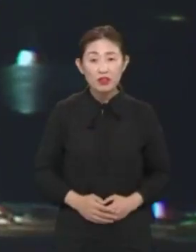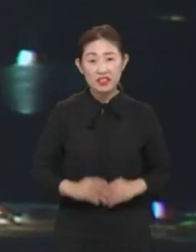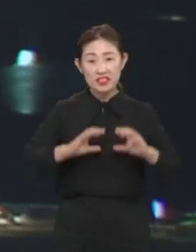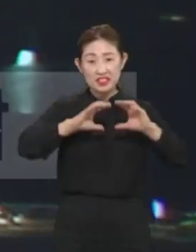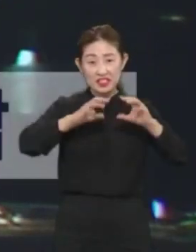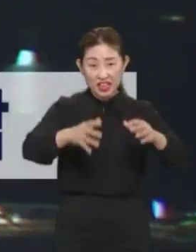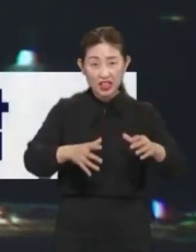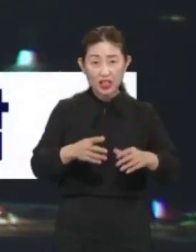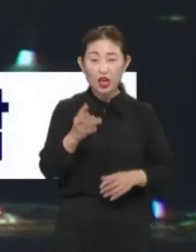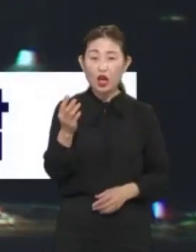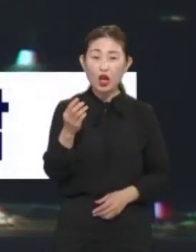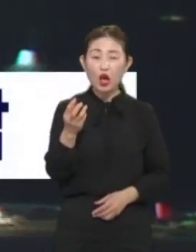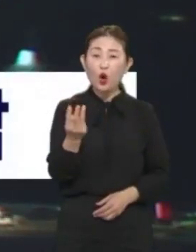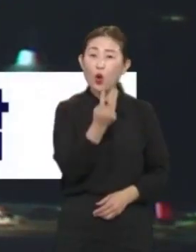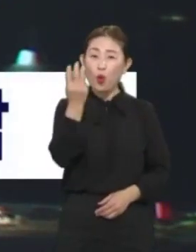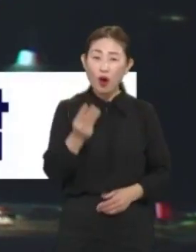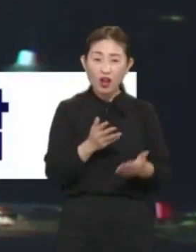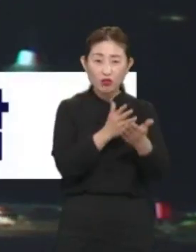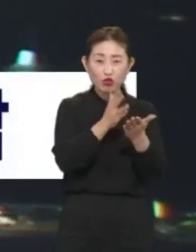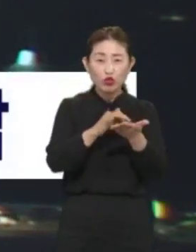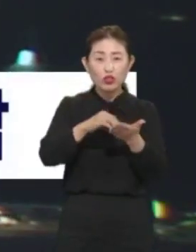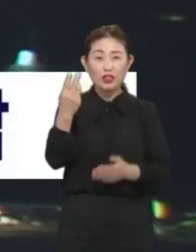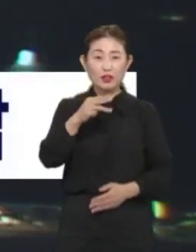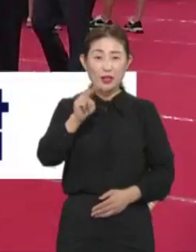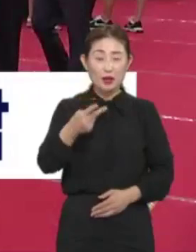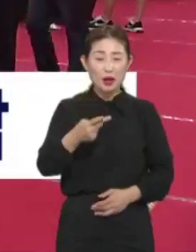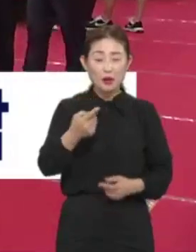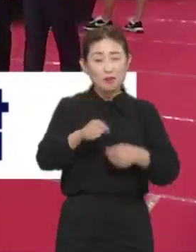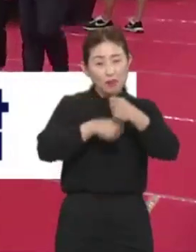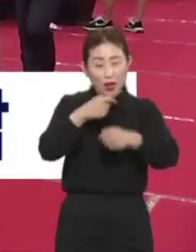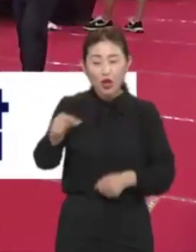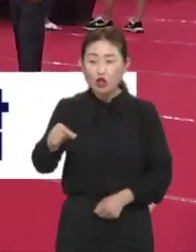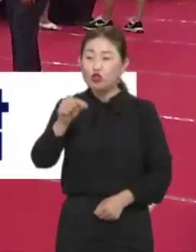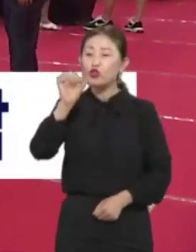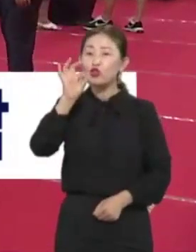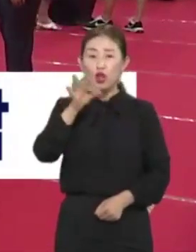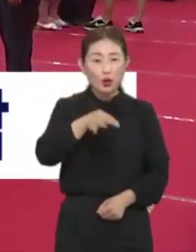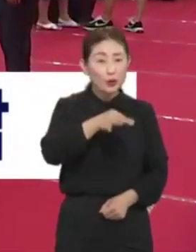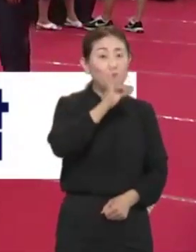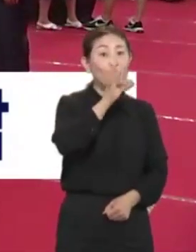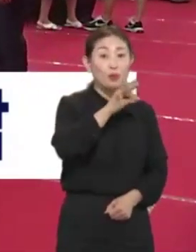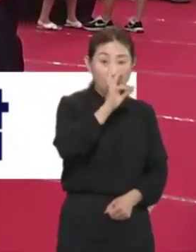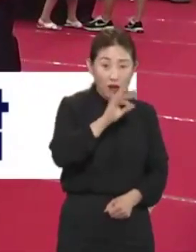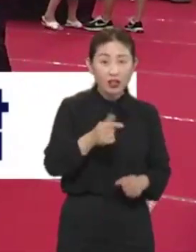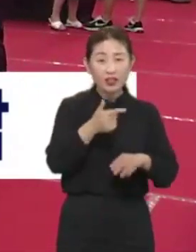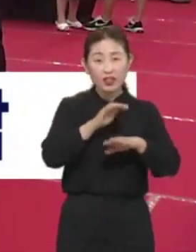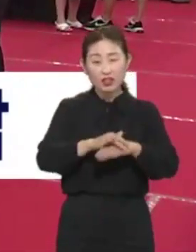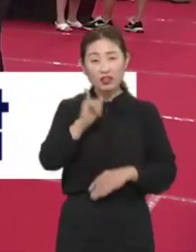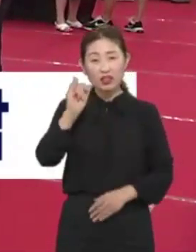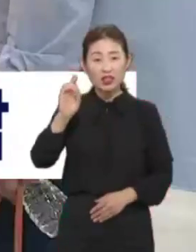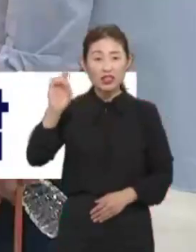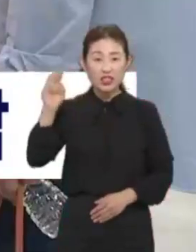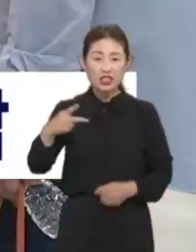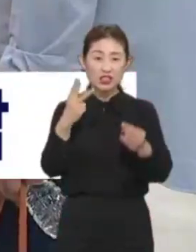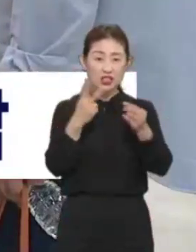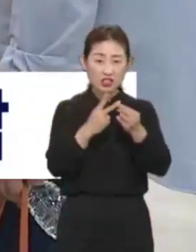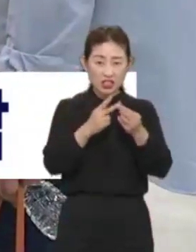전 세계 3,200여 종의 와인을 자유롭게 맛볼 수 있는 대전 국제 와인 앤 주류 박람회가 대전 컨벤션